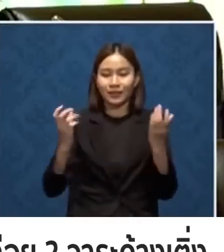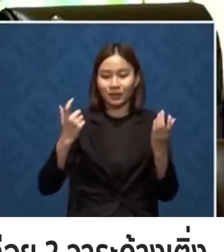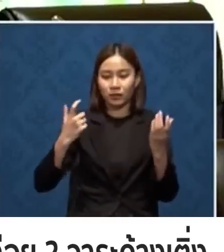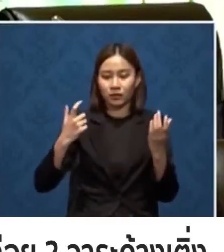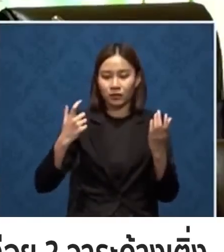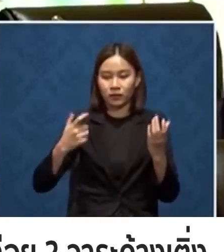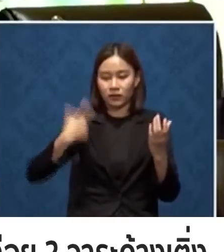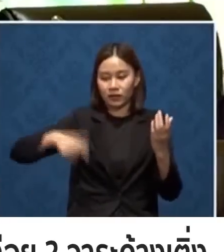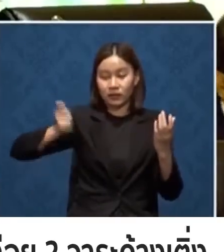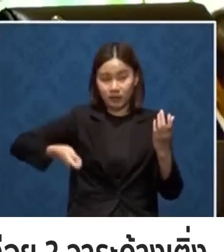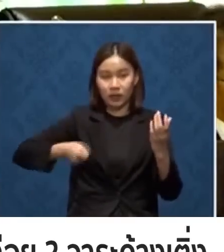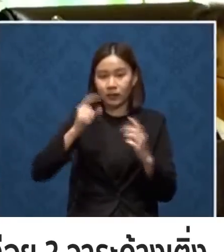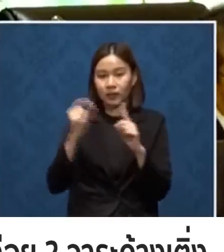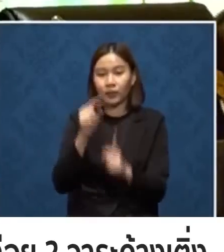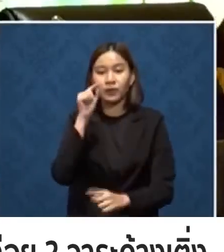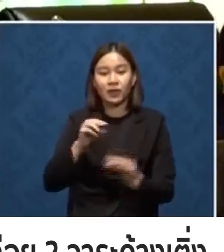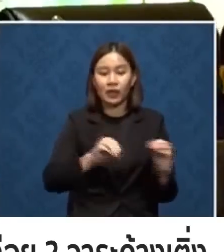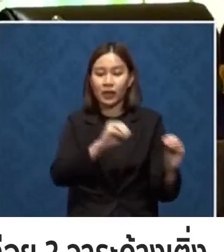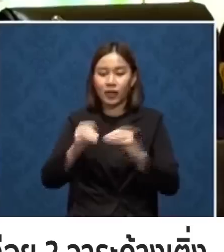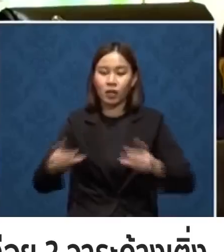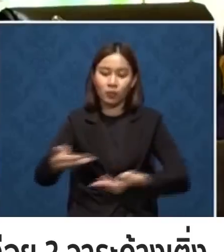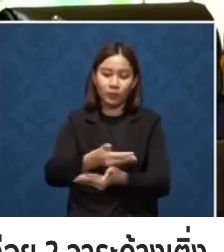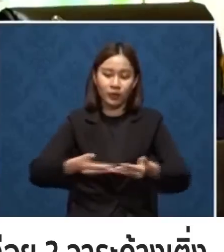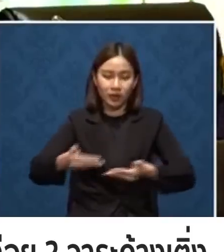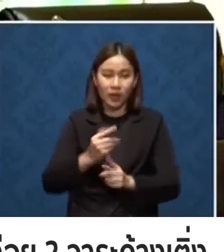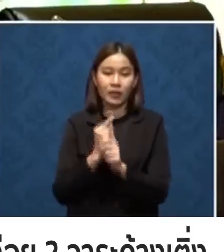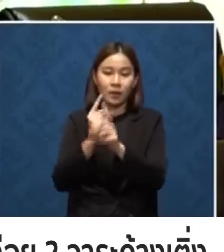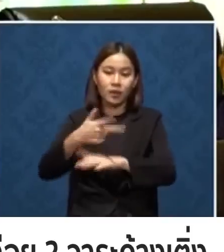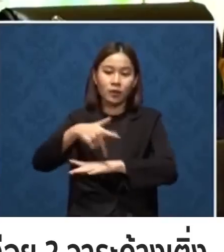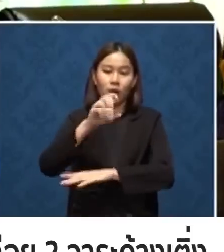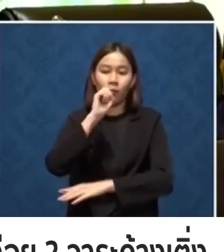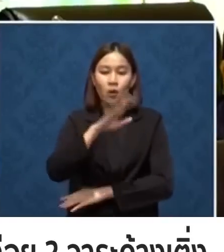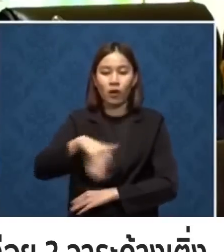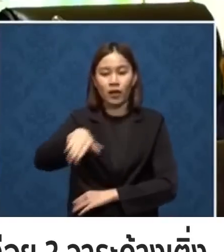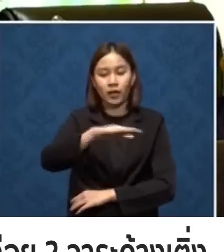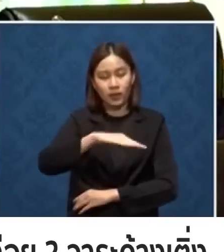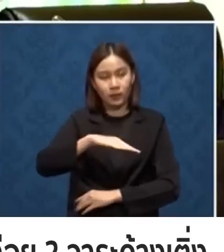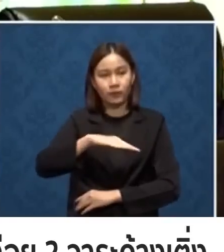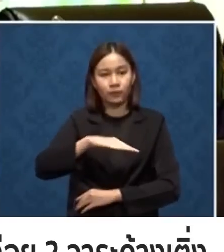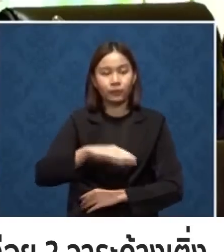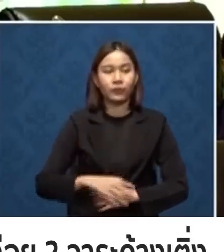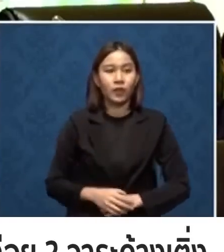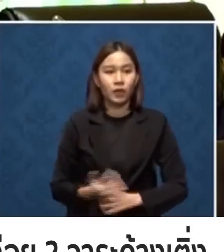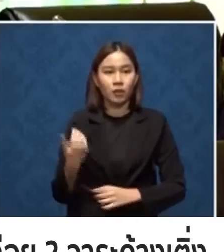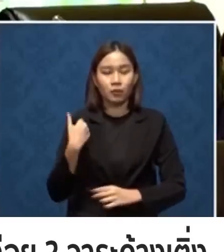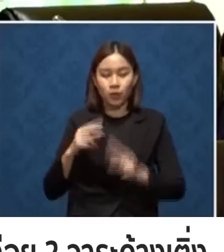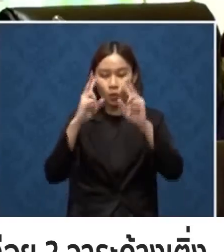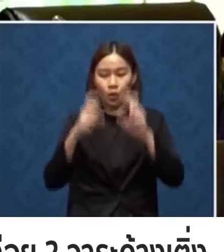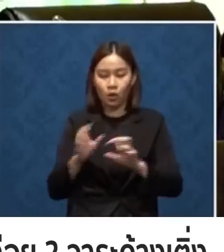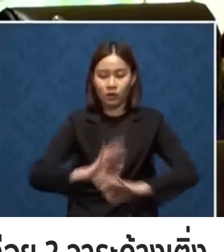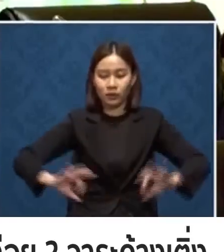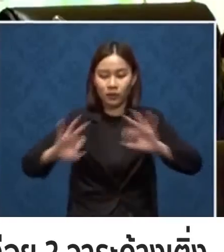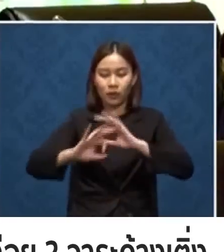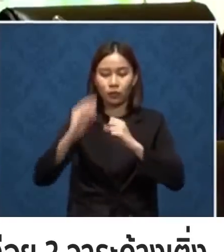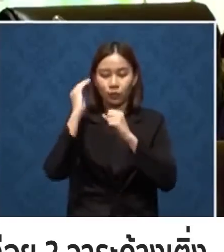1เหมือนกันนะฮะขอผู้รับรองผู้รับรองถูกต้องตอนแรกมีการทักท้วงบอกว่าผู้รับรองไม่ถูกนะเพราะว่าสวยังมาไม่ถึง30คนเลยม ัน